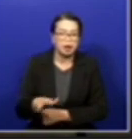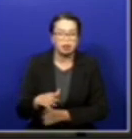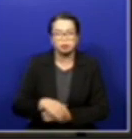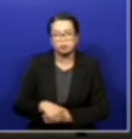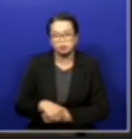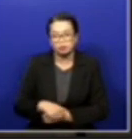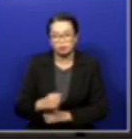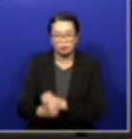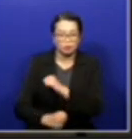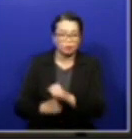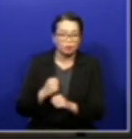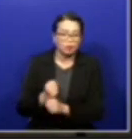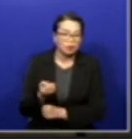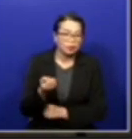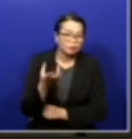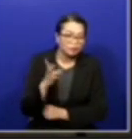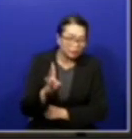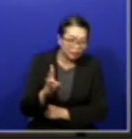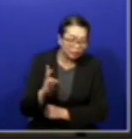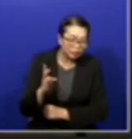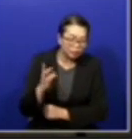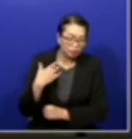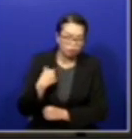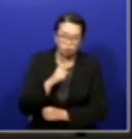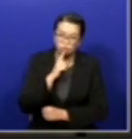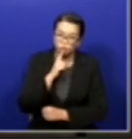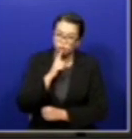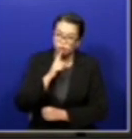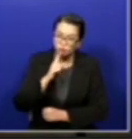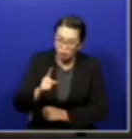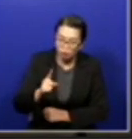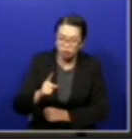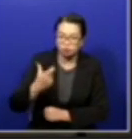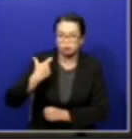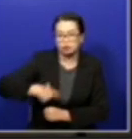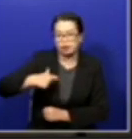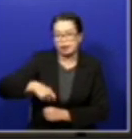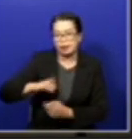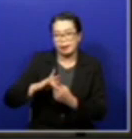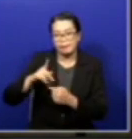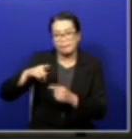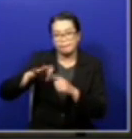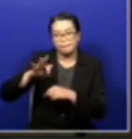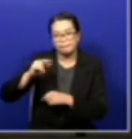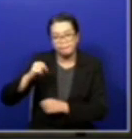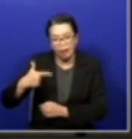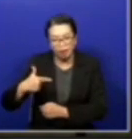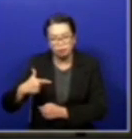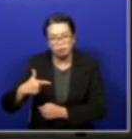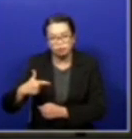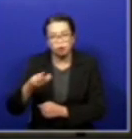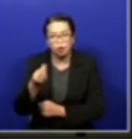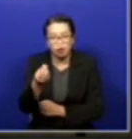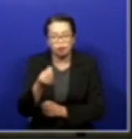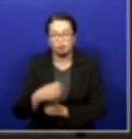17ปีมานี้ท่านฟ้องแพ่งกี่คดีจบไปกี่คดี